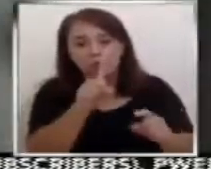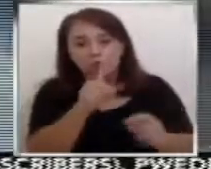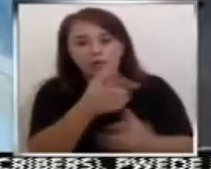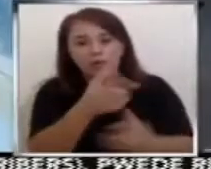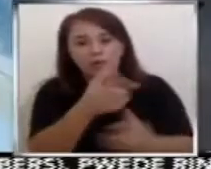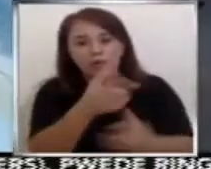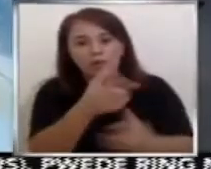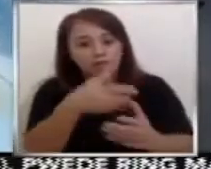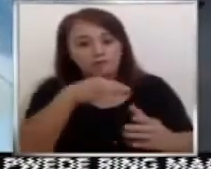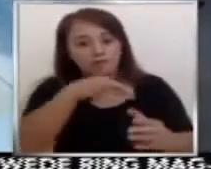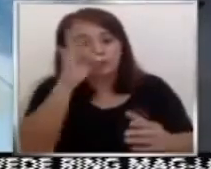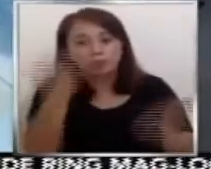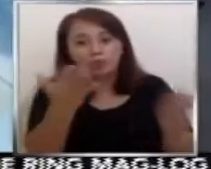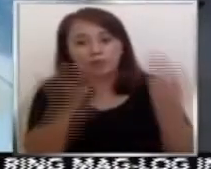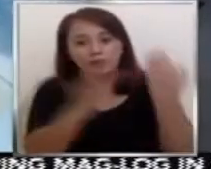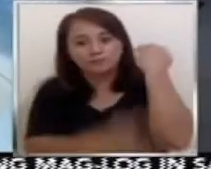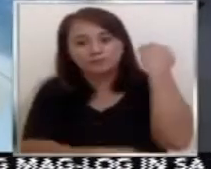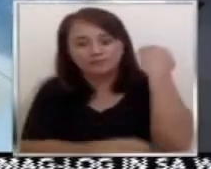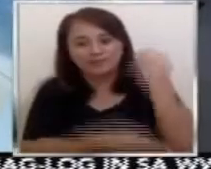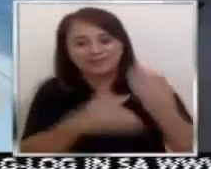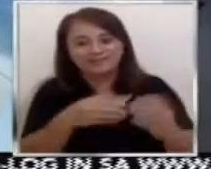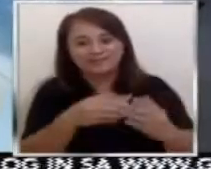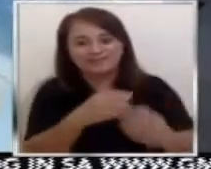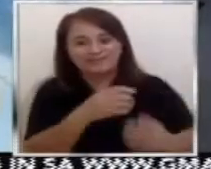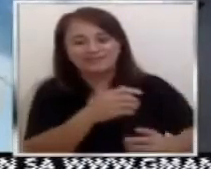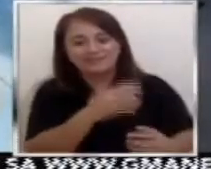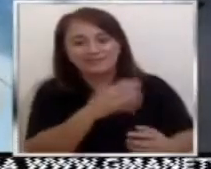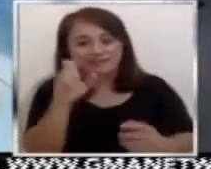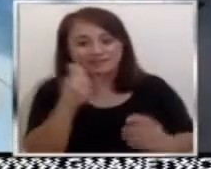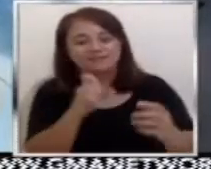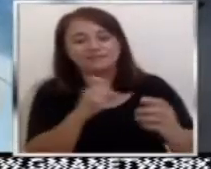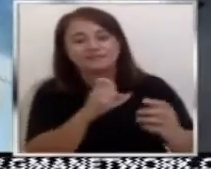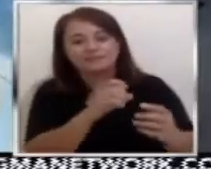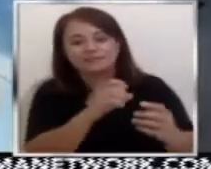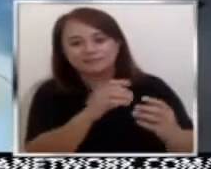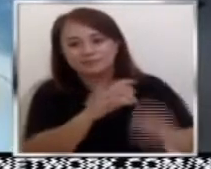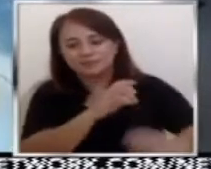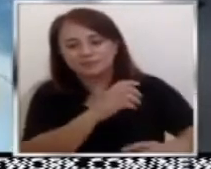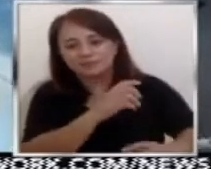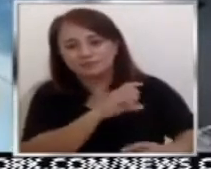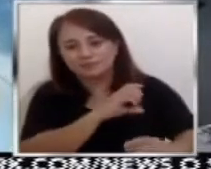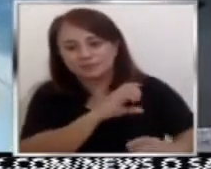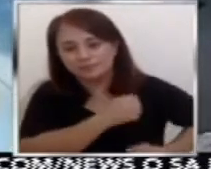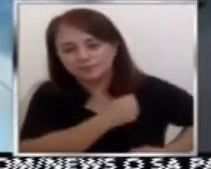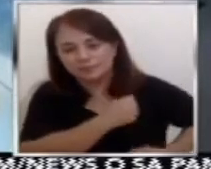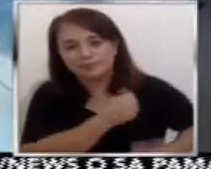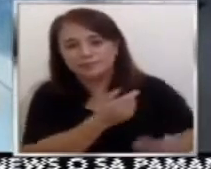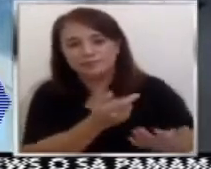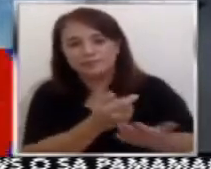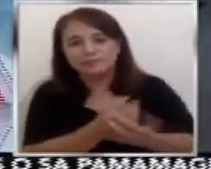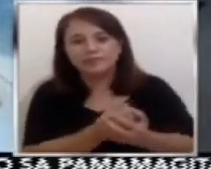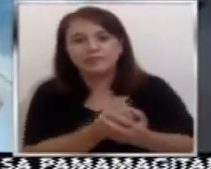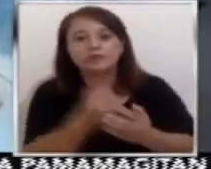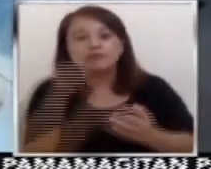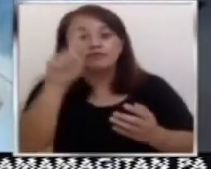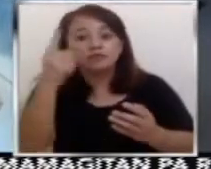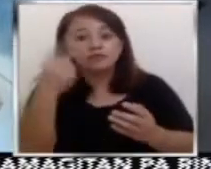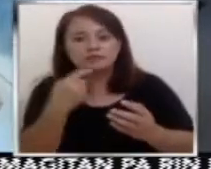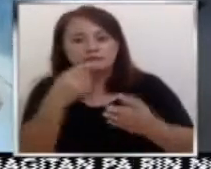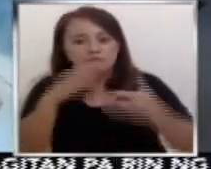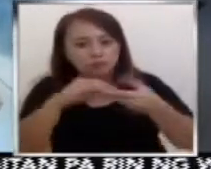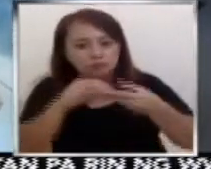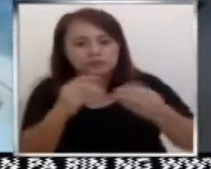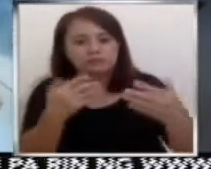at mga bala. Ayon sa mga otoridad, biglang lumapit si Ragos sa mga police trainee ng Highway Patrol Group na nagbabantay sa quarantine control point